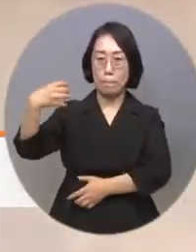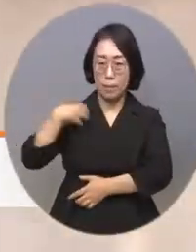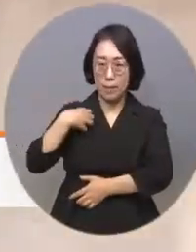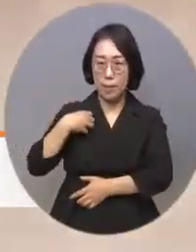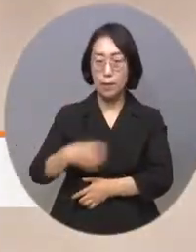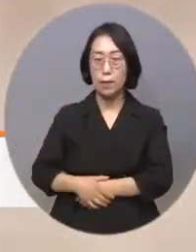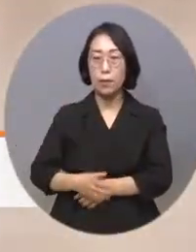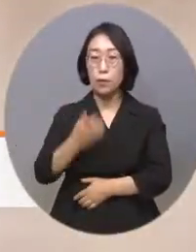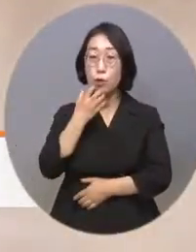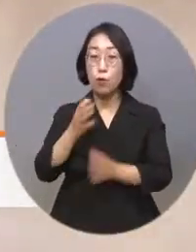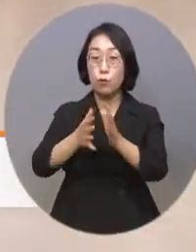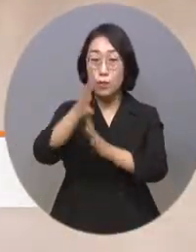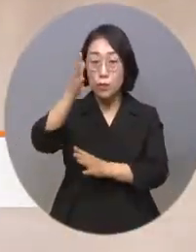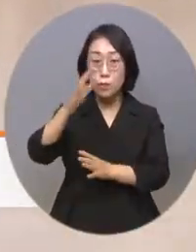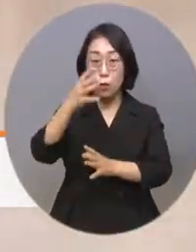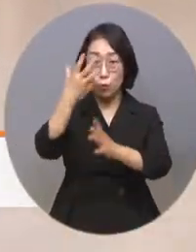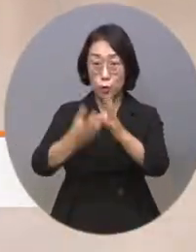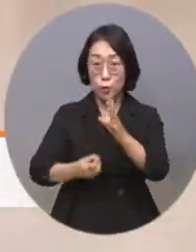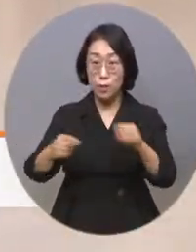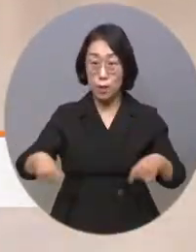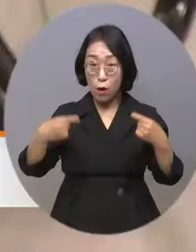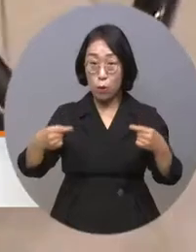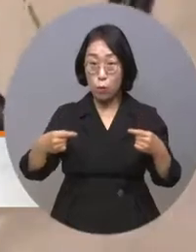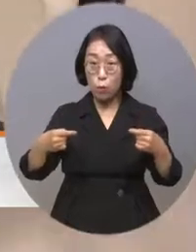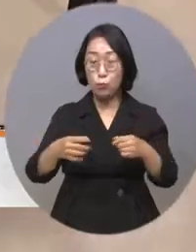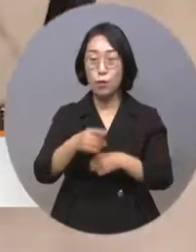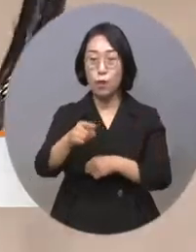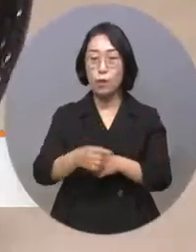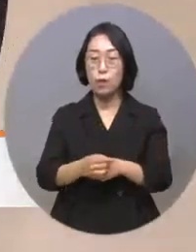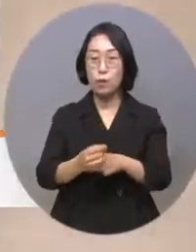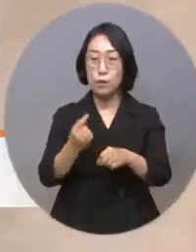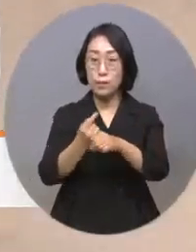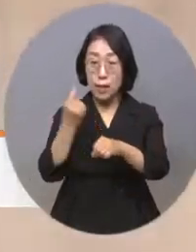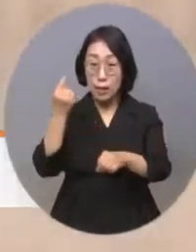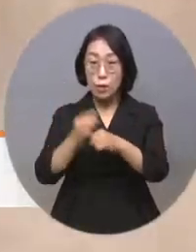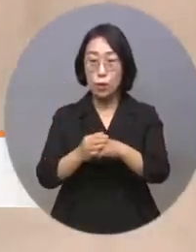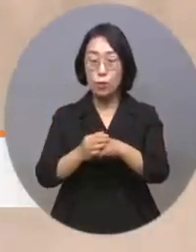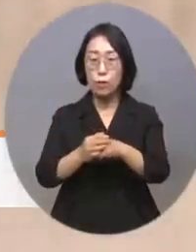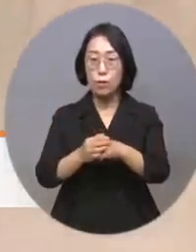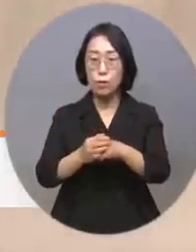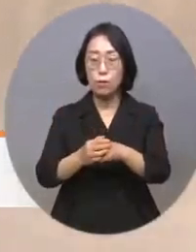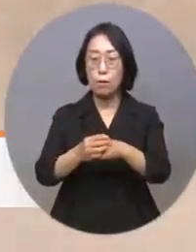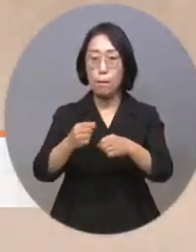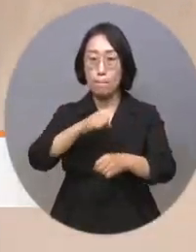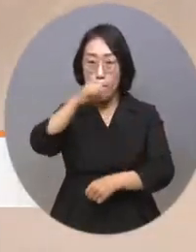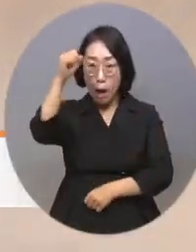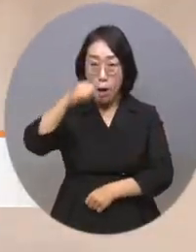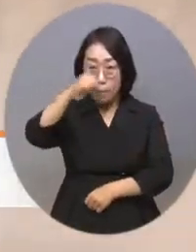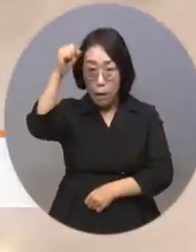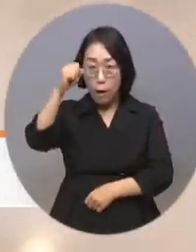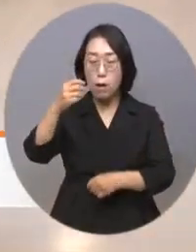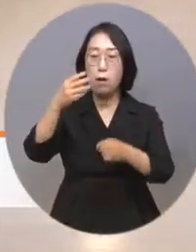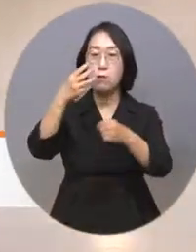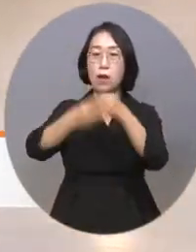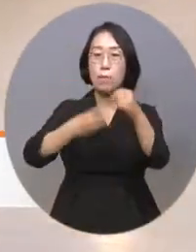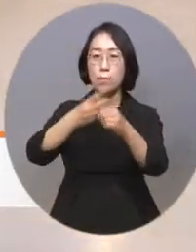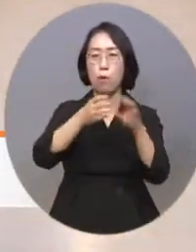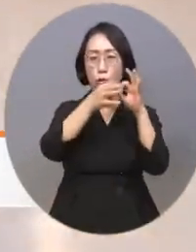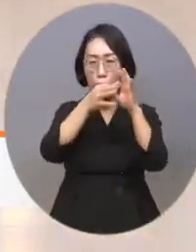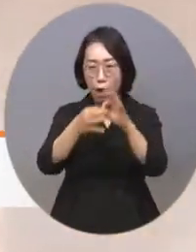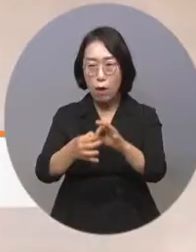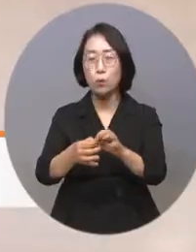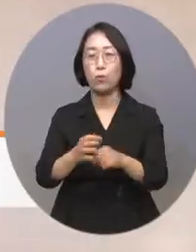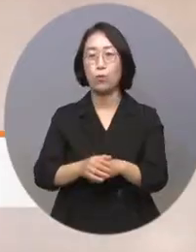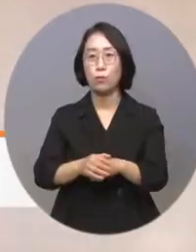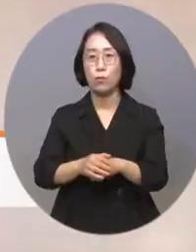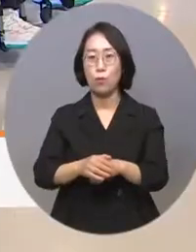승계한 서울시청 휠체어 농구단은 지난해 전국체전 3연패, KWBL 휠체어 농구리그 3연패를 동시에 달성한